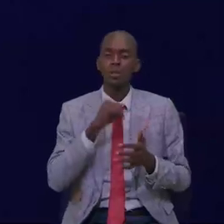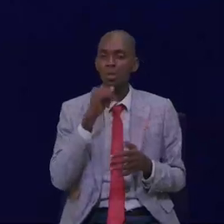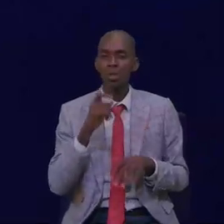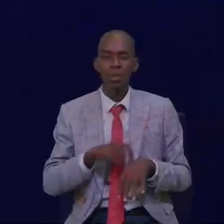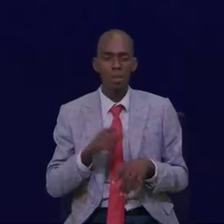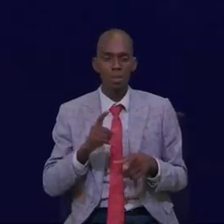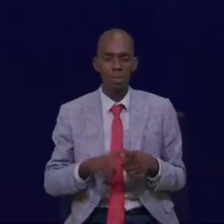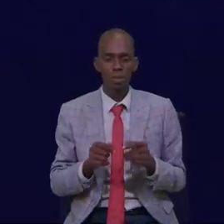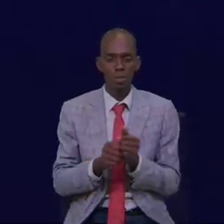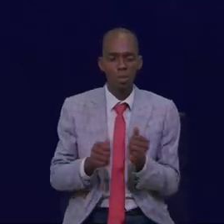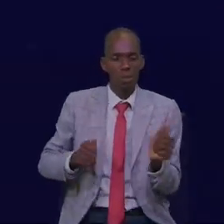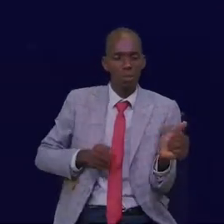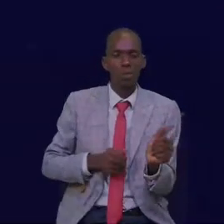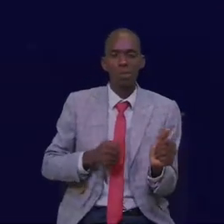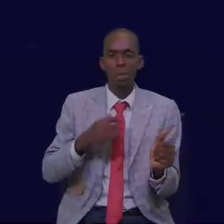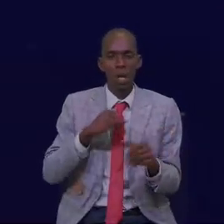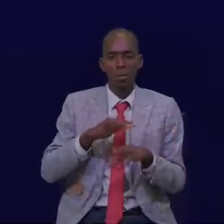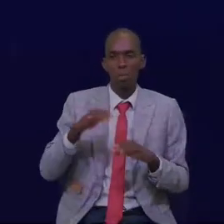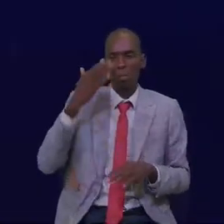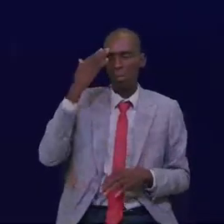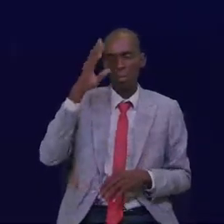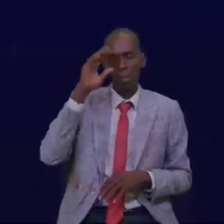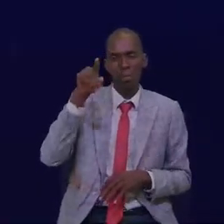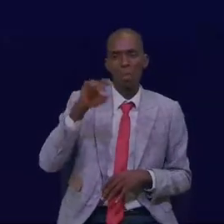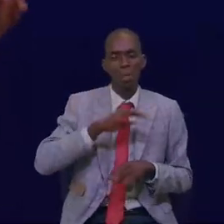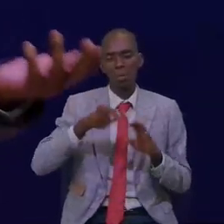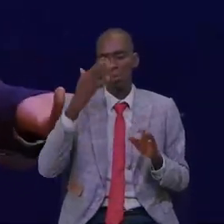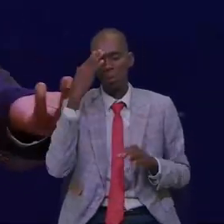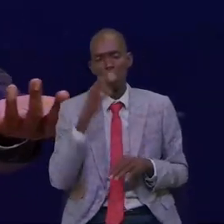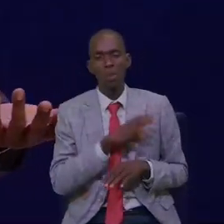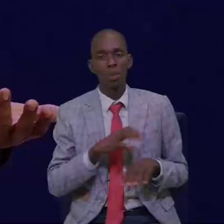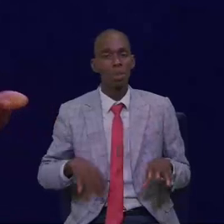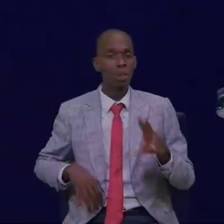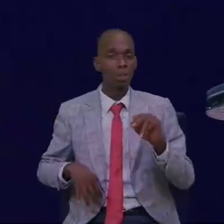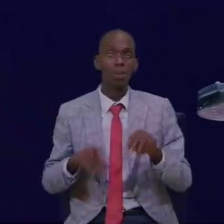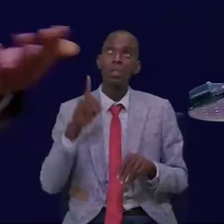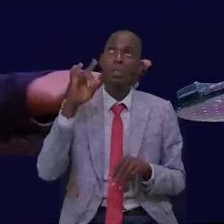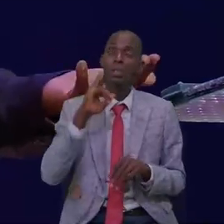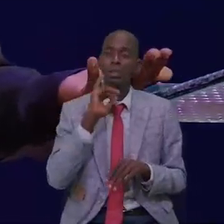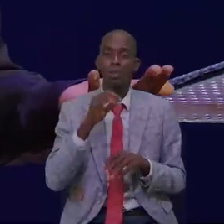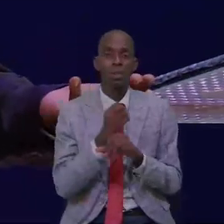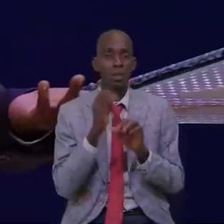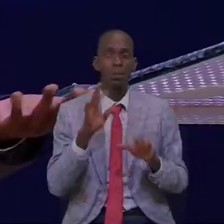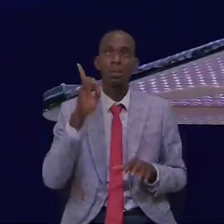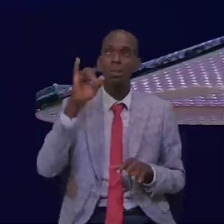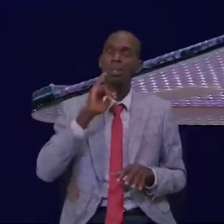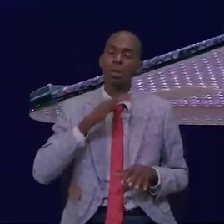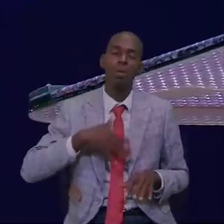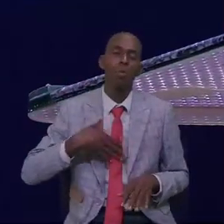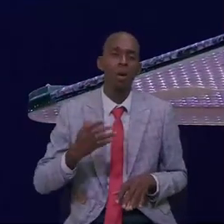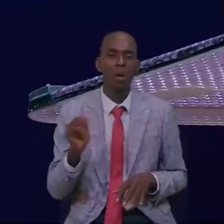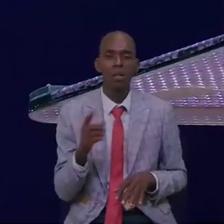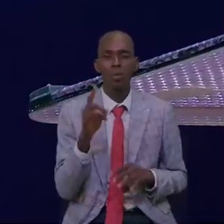l'heure de se confier en lui. Ce n'est pas l'heure de dire que moi je ne connais pas Christ, je ne le connais pas, il est ton sauveur. Alors il